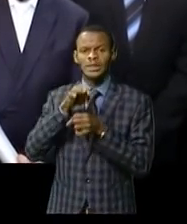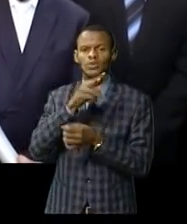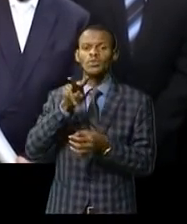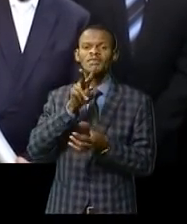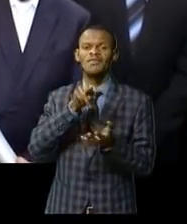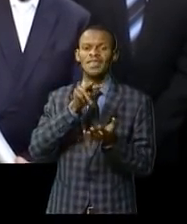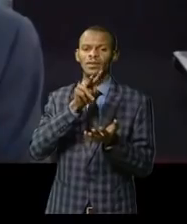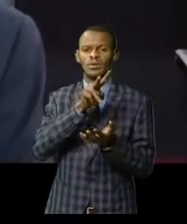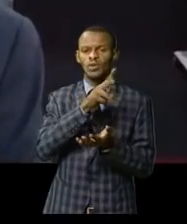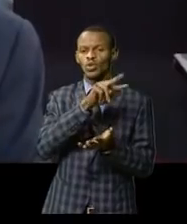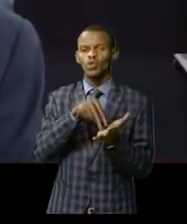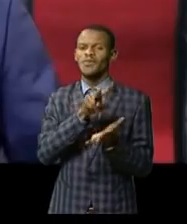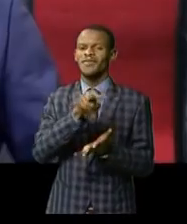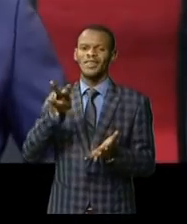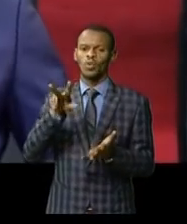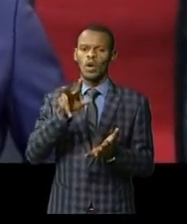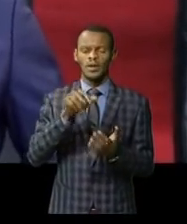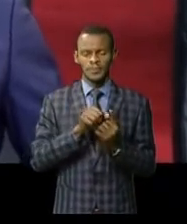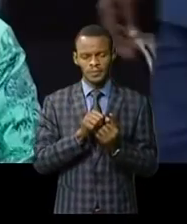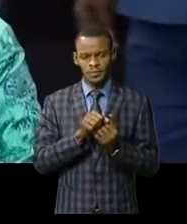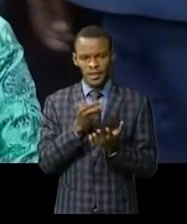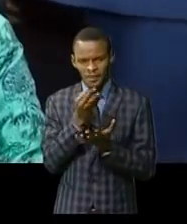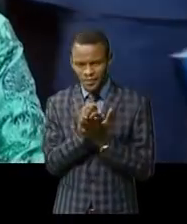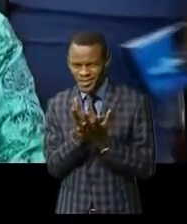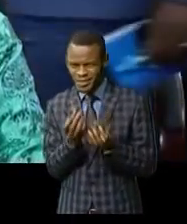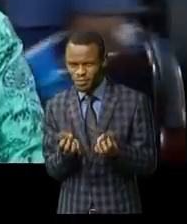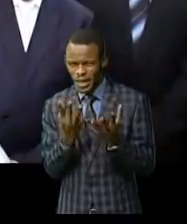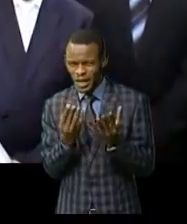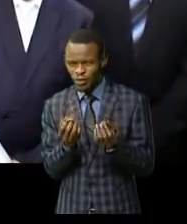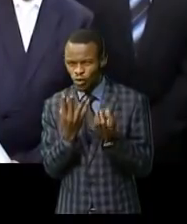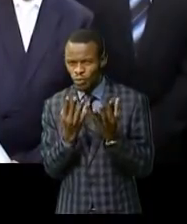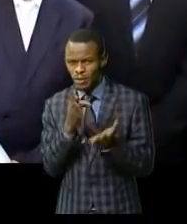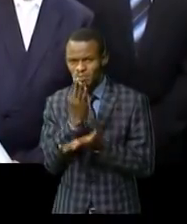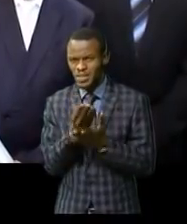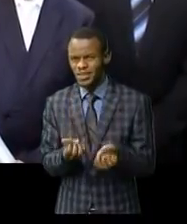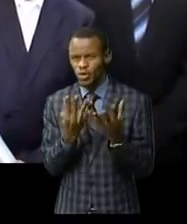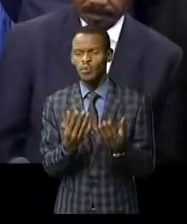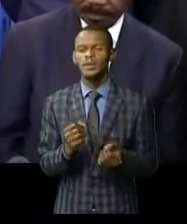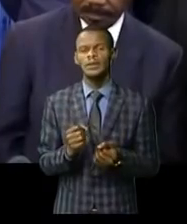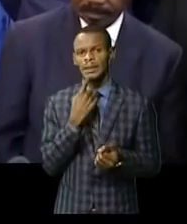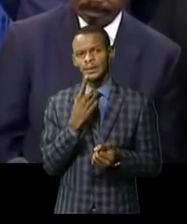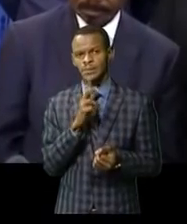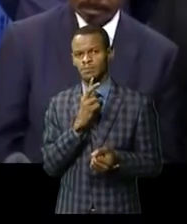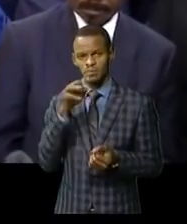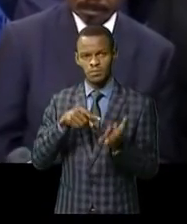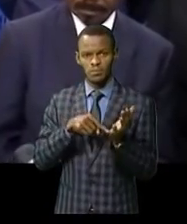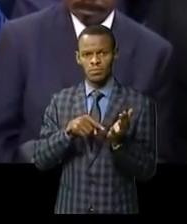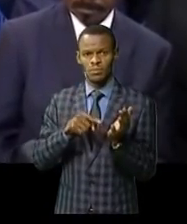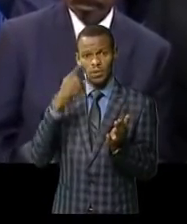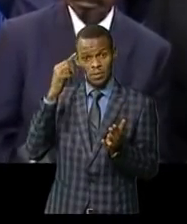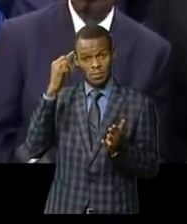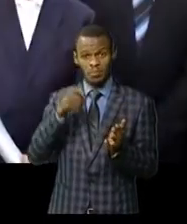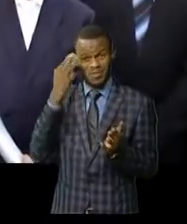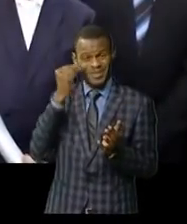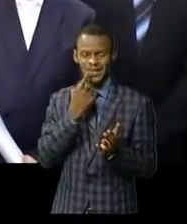organisées dans les temps. Un budget qui se chiffre autour de... La hauteur du budget est autour de 20 000 milliards de